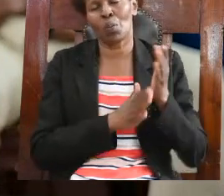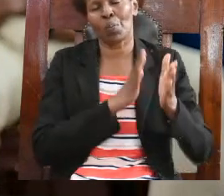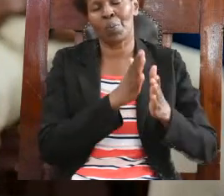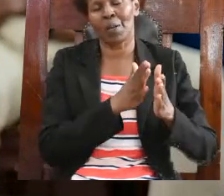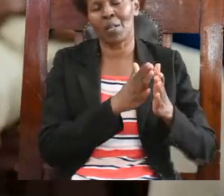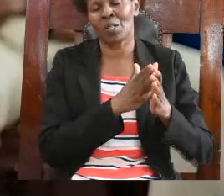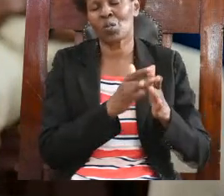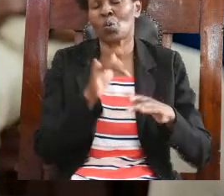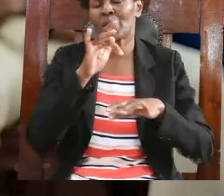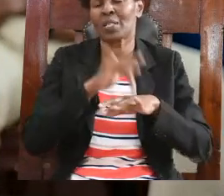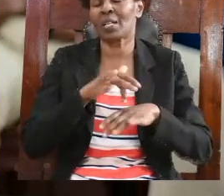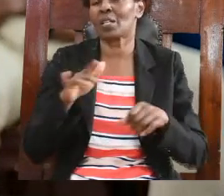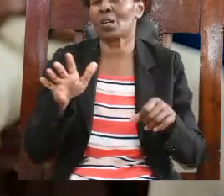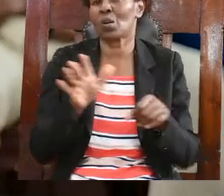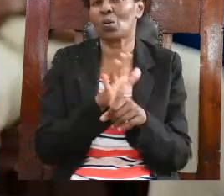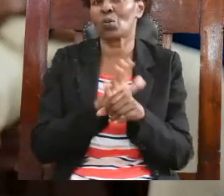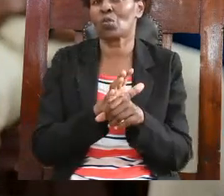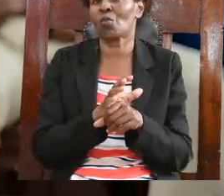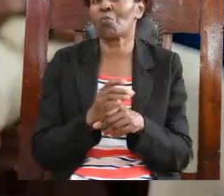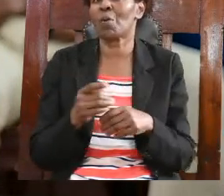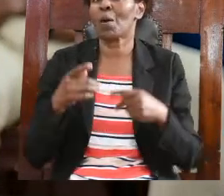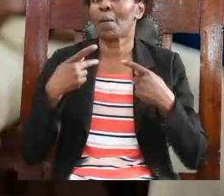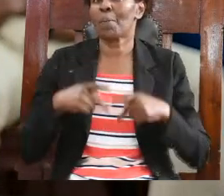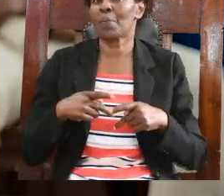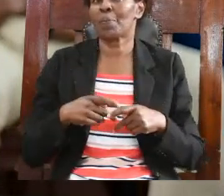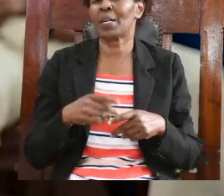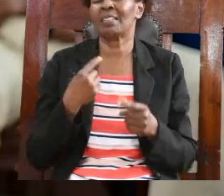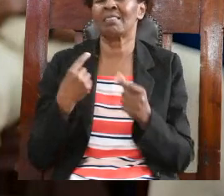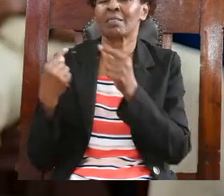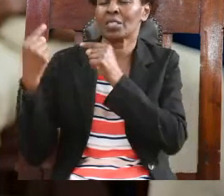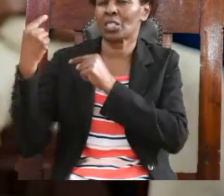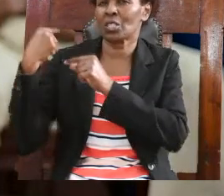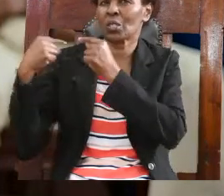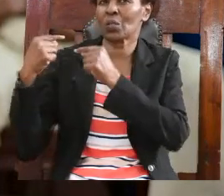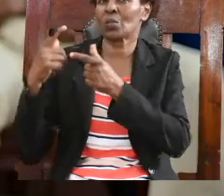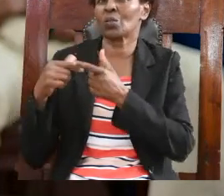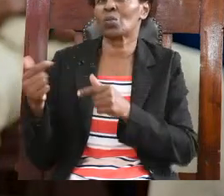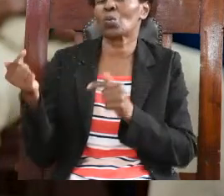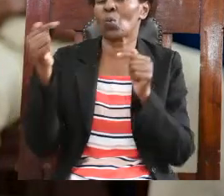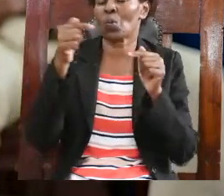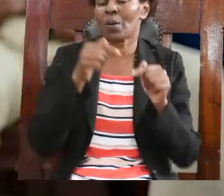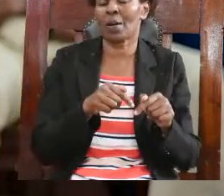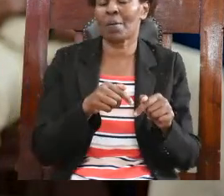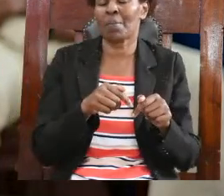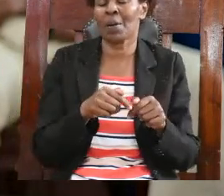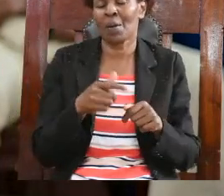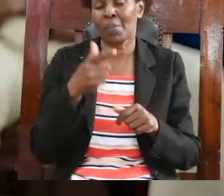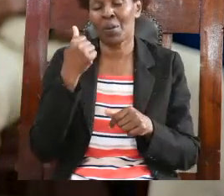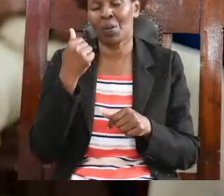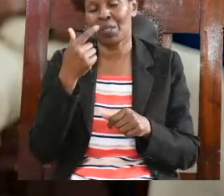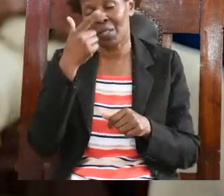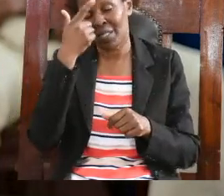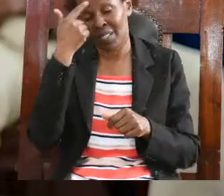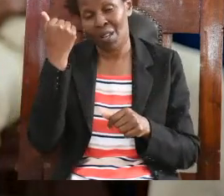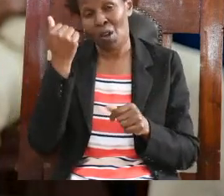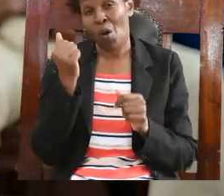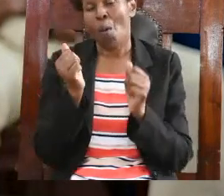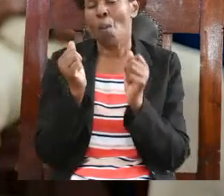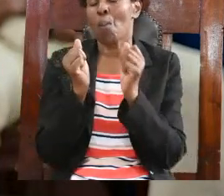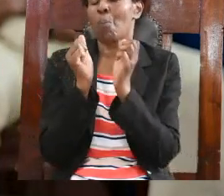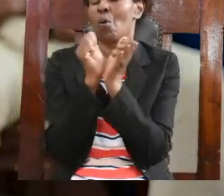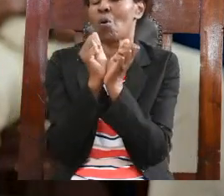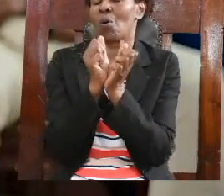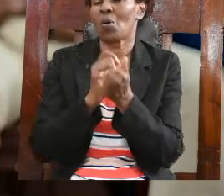awafikie hata wengi na hata vizazi vijavyo. Kwa sababu yeye alitumia nafasi ile kuandika